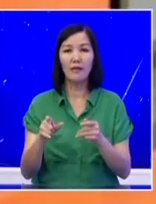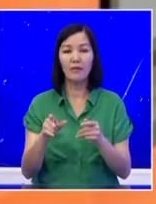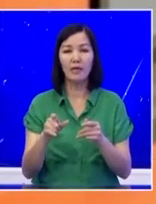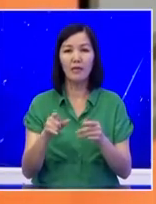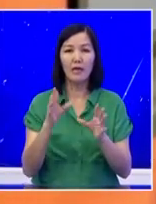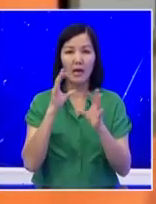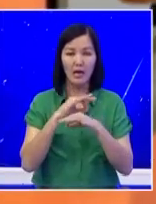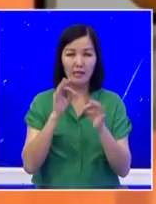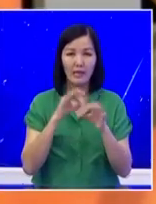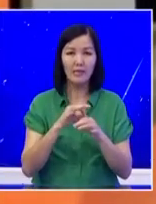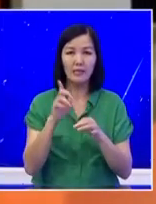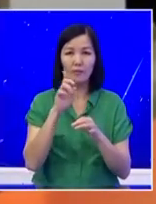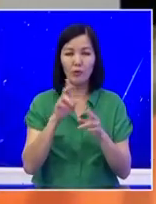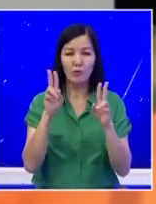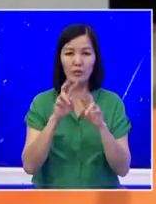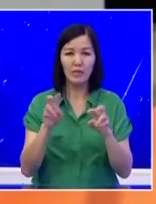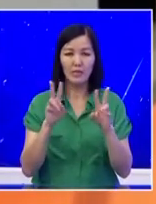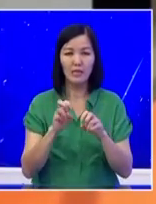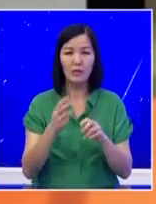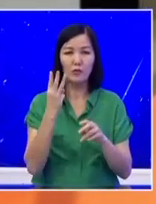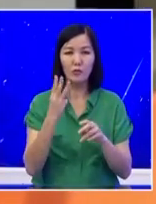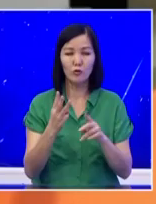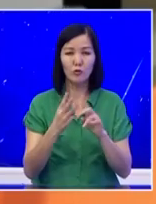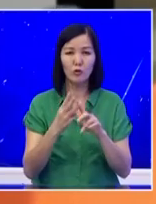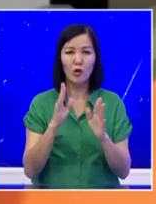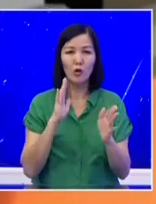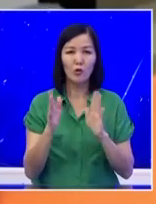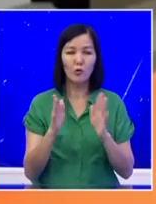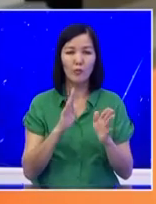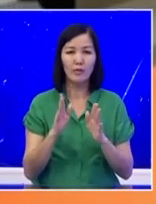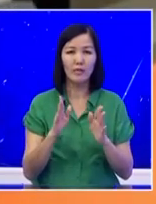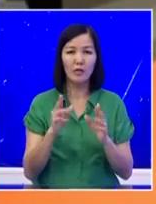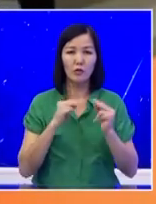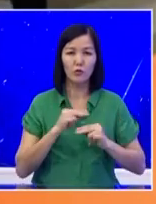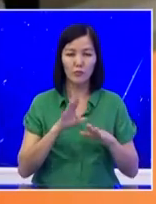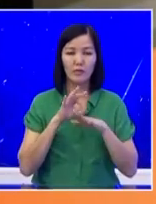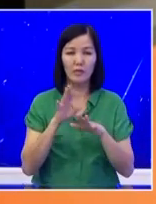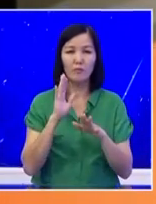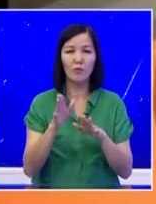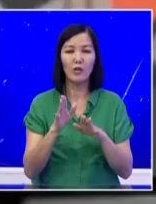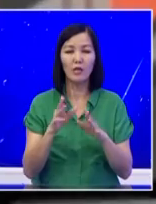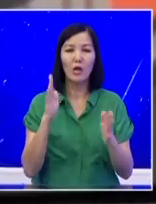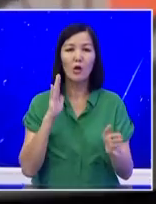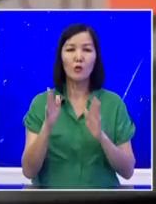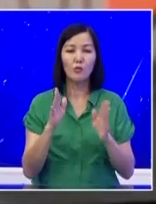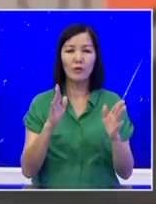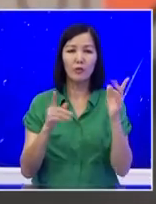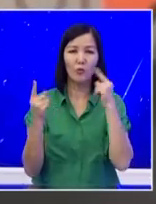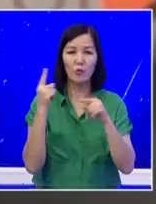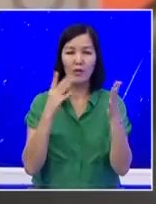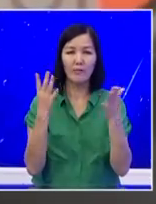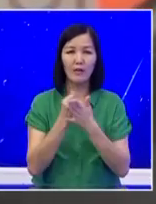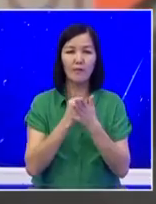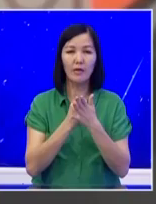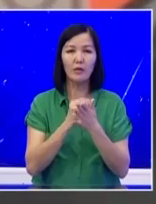екіншісі биоматериалды зерттеу құрылғысына салады, ал үшіншісі реагенттермен жұмыс істейді дейді мамандар. Роботтардың өндірісі қолға алынған